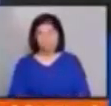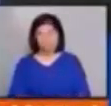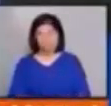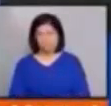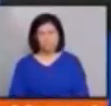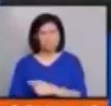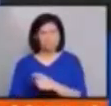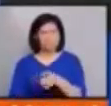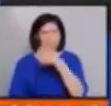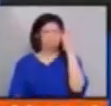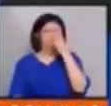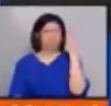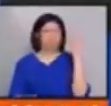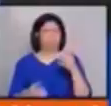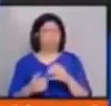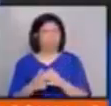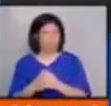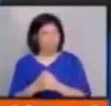Basta-basta,